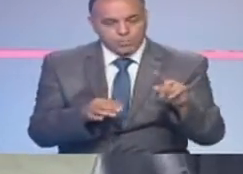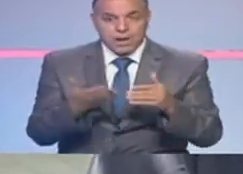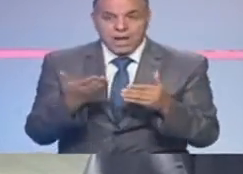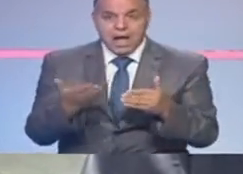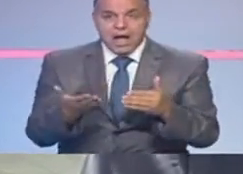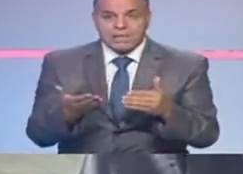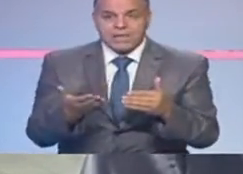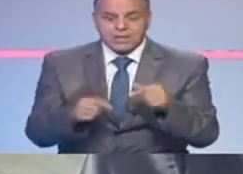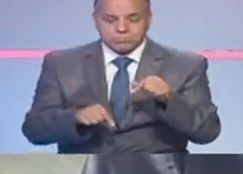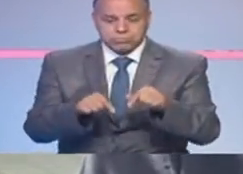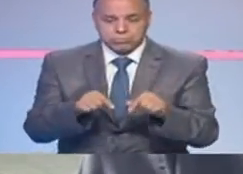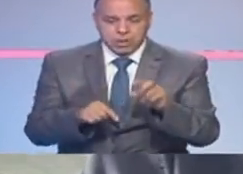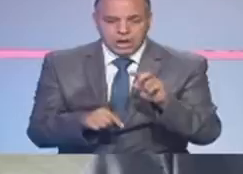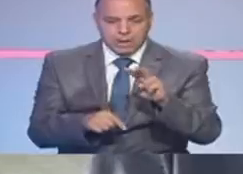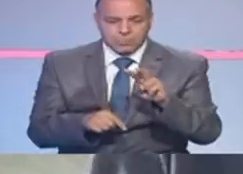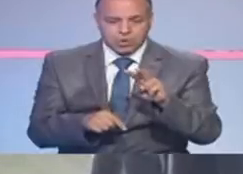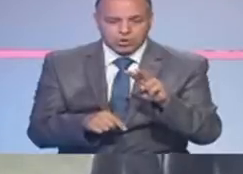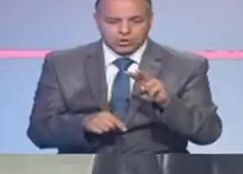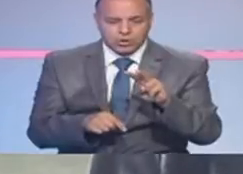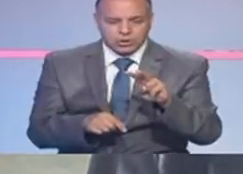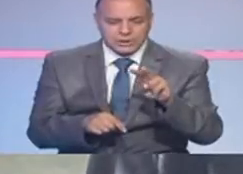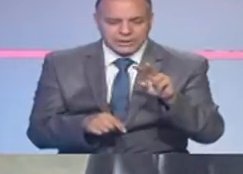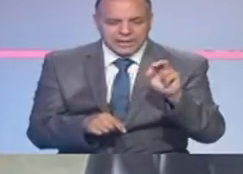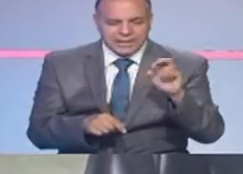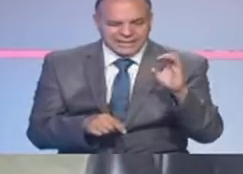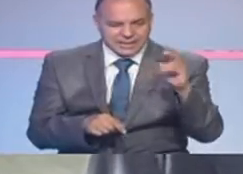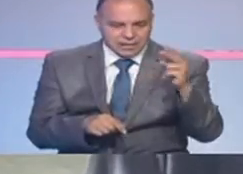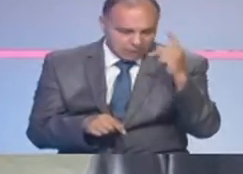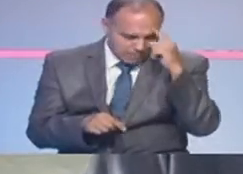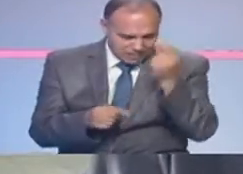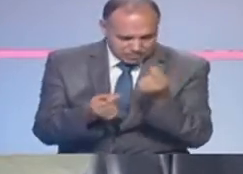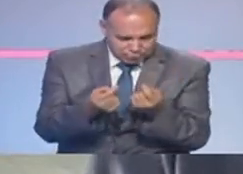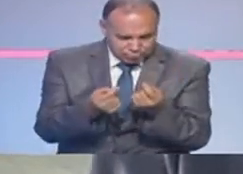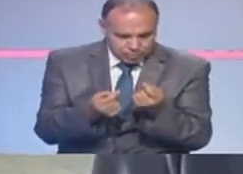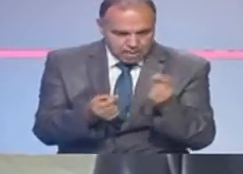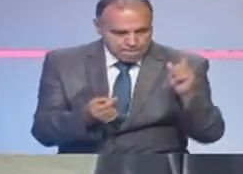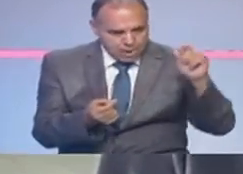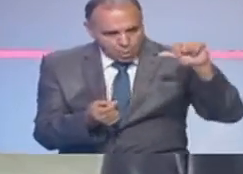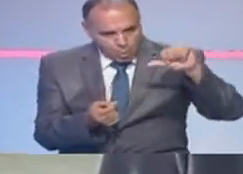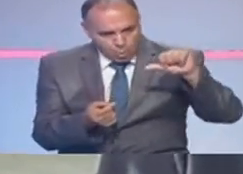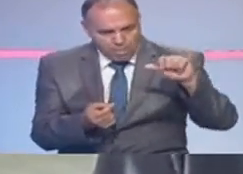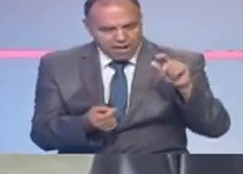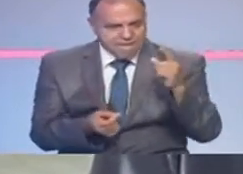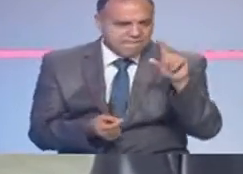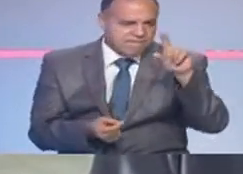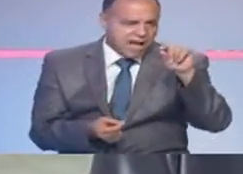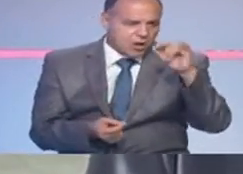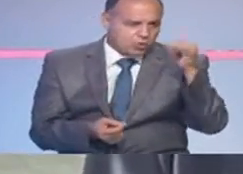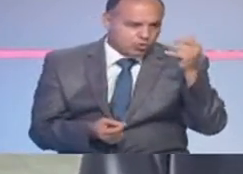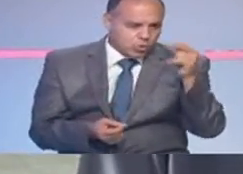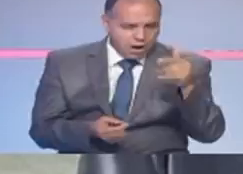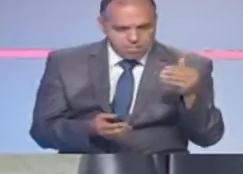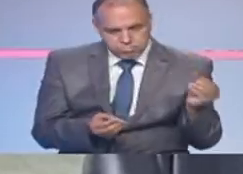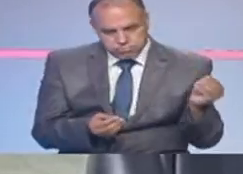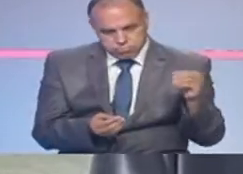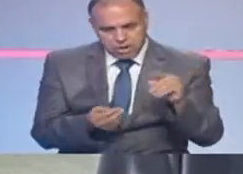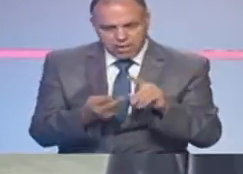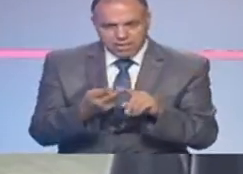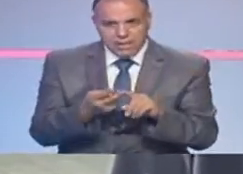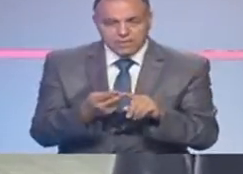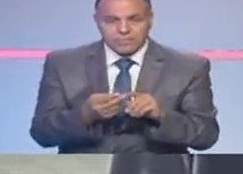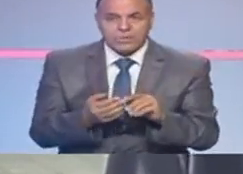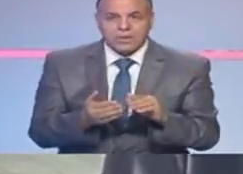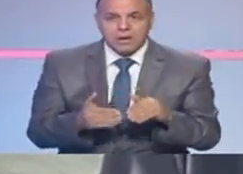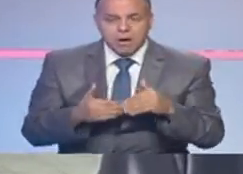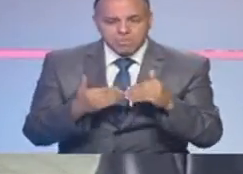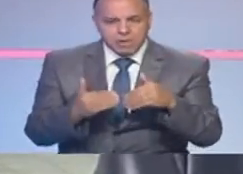البذره على خمسه واثنين وثلاثين سنه تمرير الرؤيه الاولى بعد اليوم تقريبا الانباء